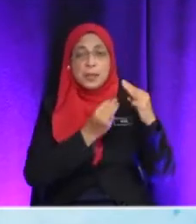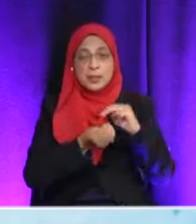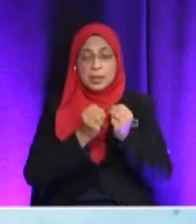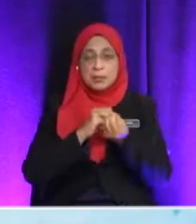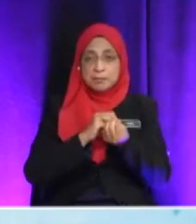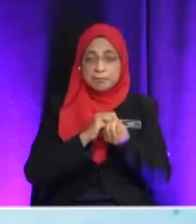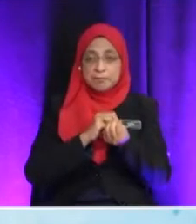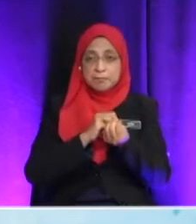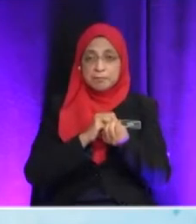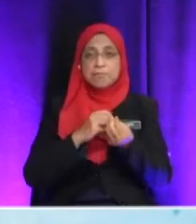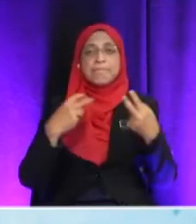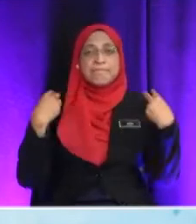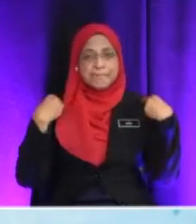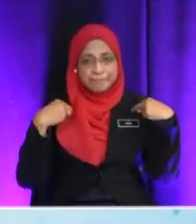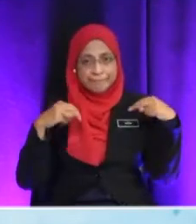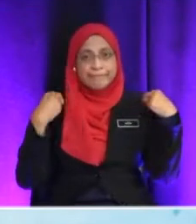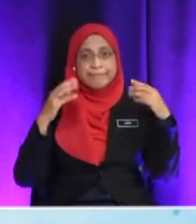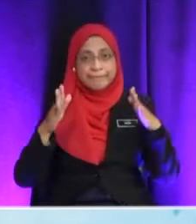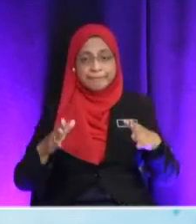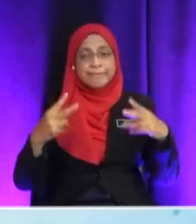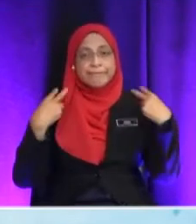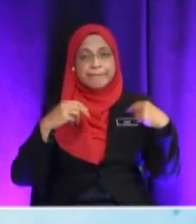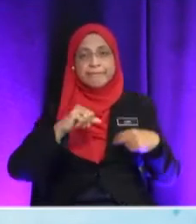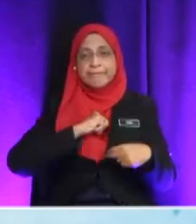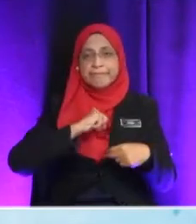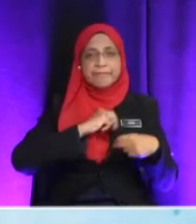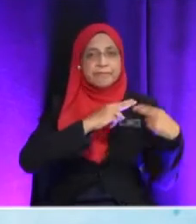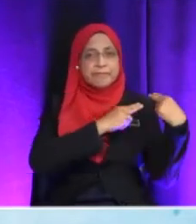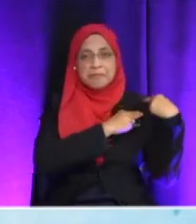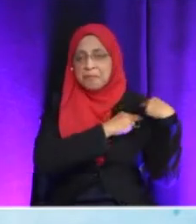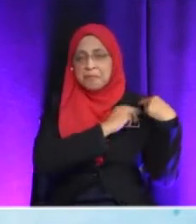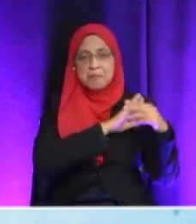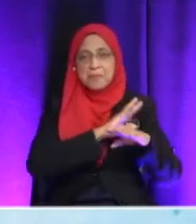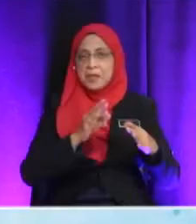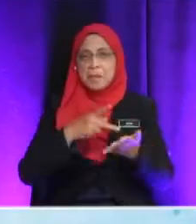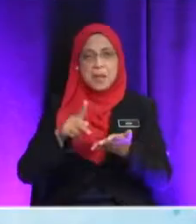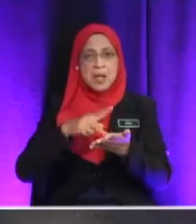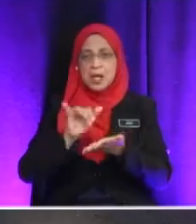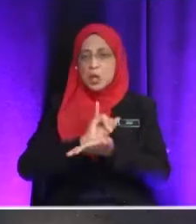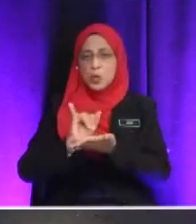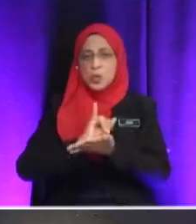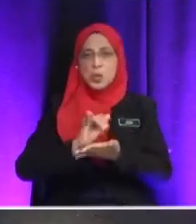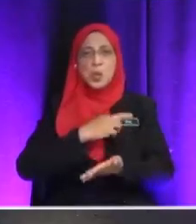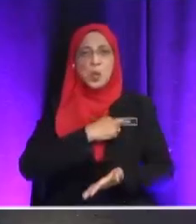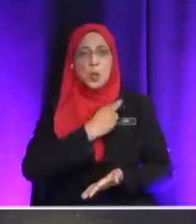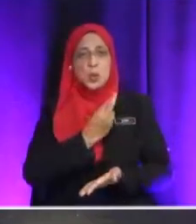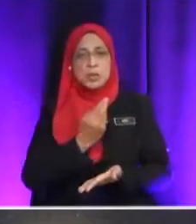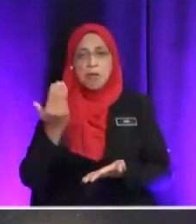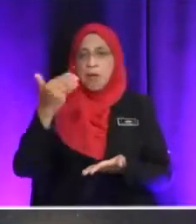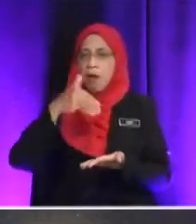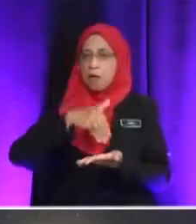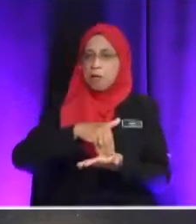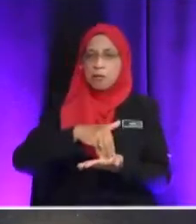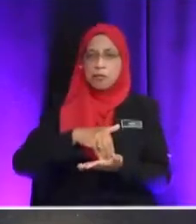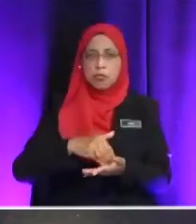hai eh kalau Sutami Isur NY usah Wow kenyataan tersebut ini maksudnya akan menanggung kerugian yang lebih besar lebih besar